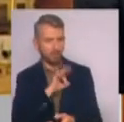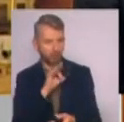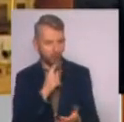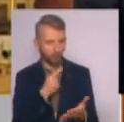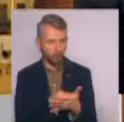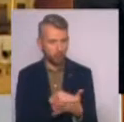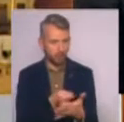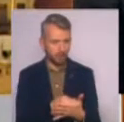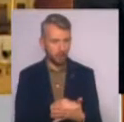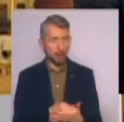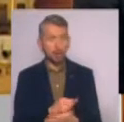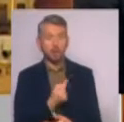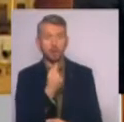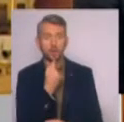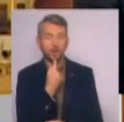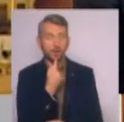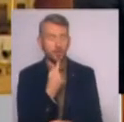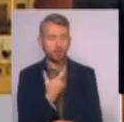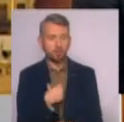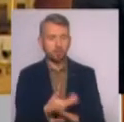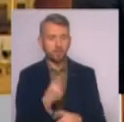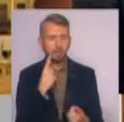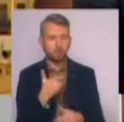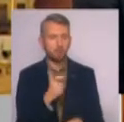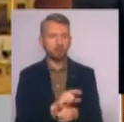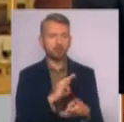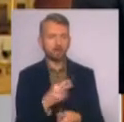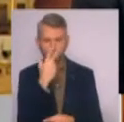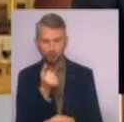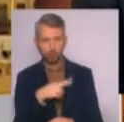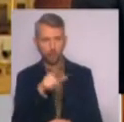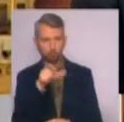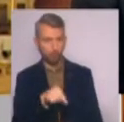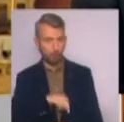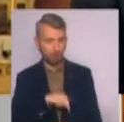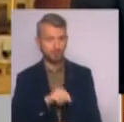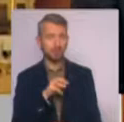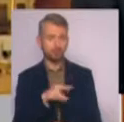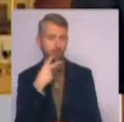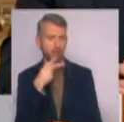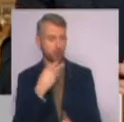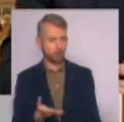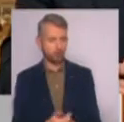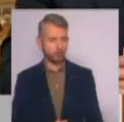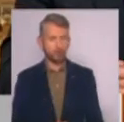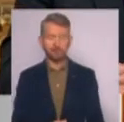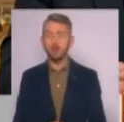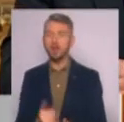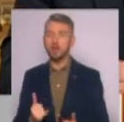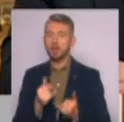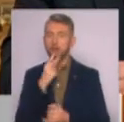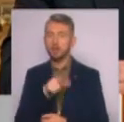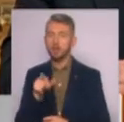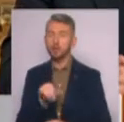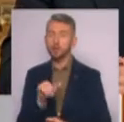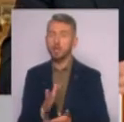Важко собі представити більш шкідливу звичку для людського організму, ніж паління тютюну. Шановні глядачі, у